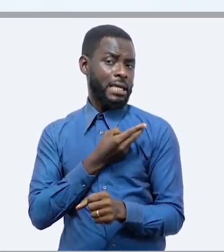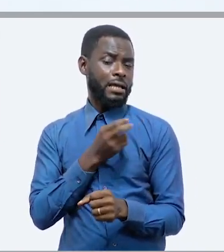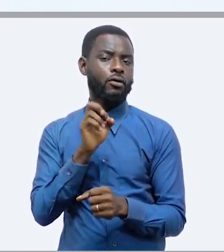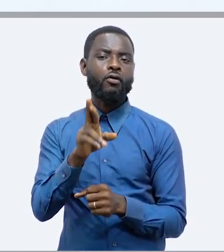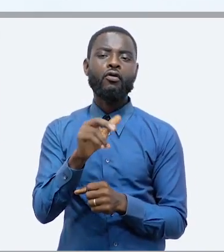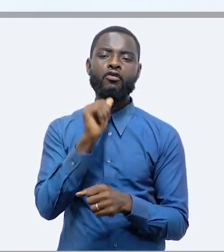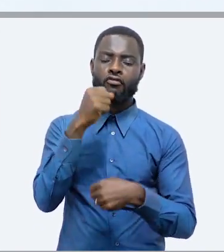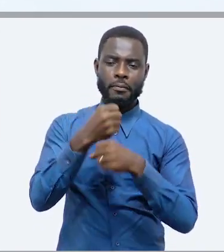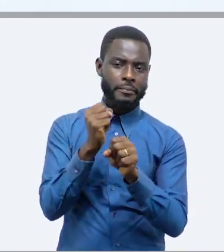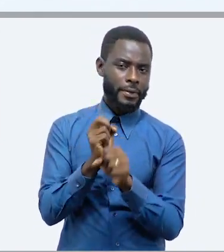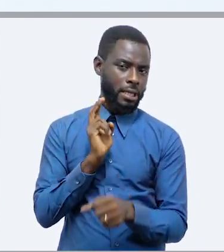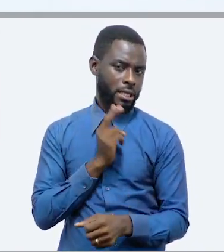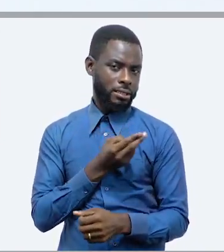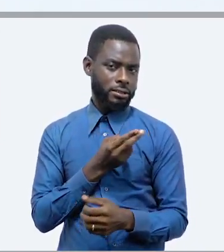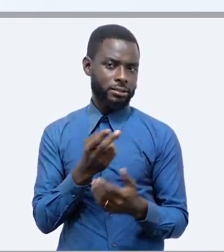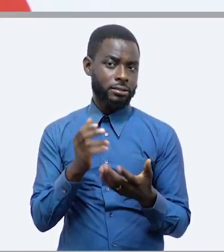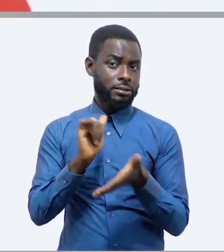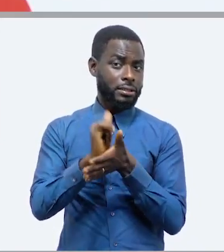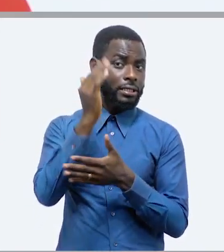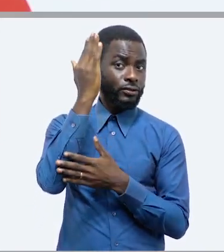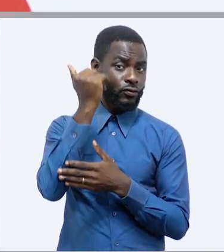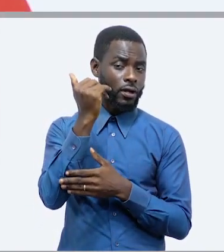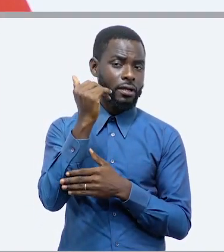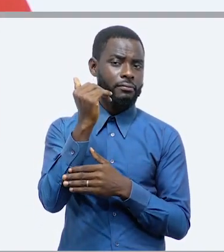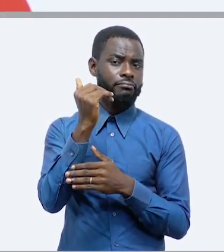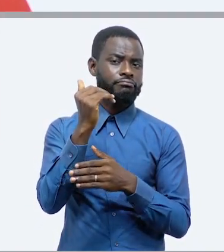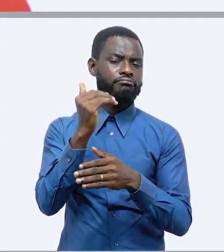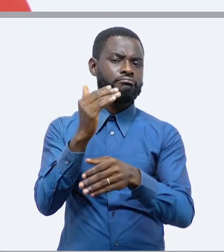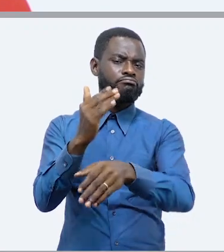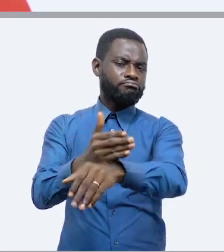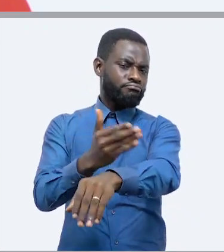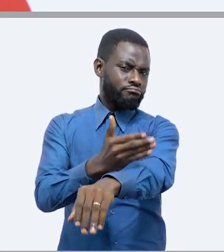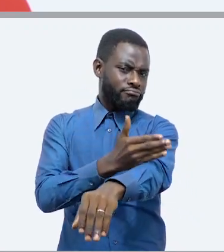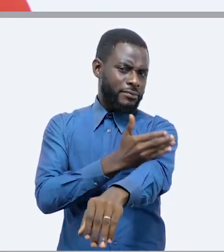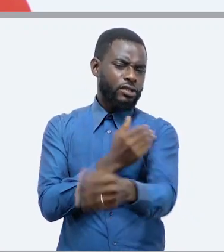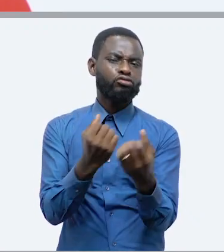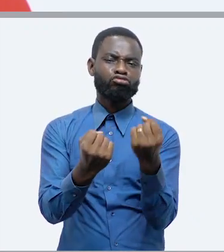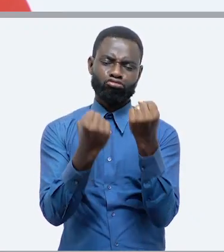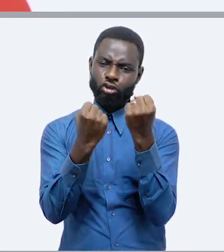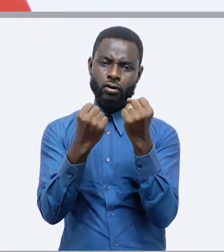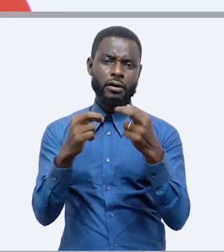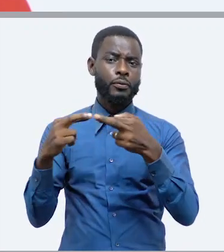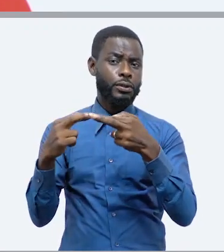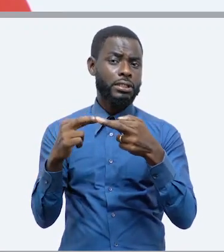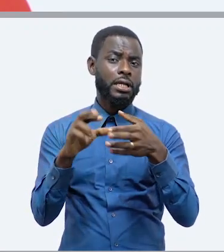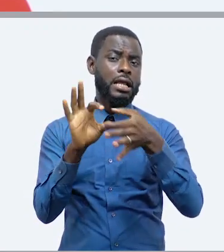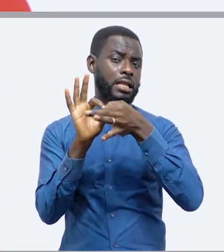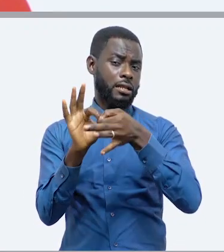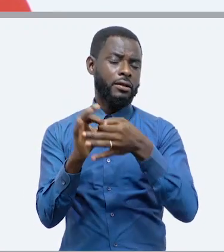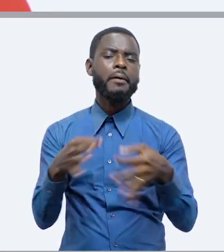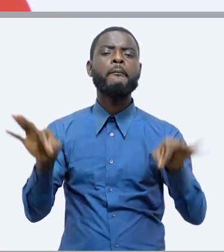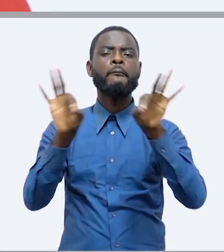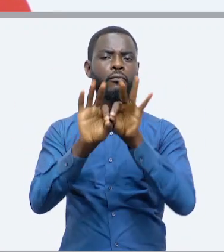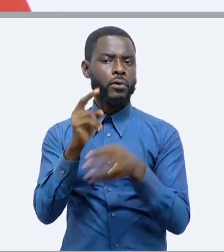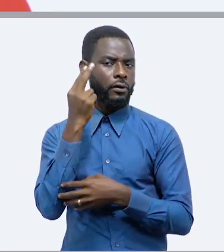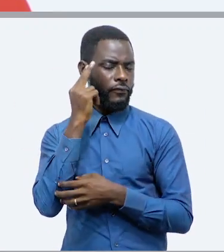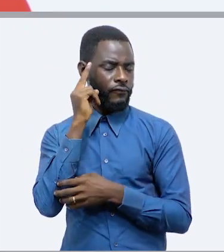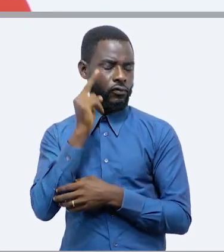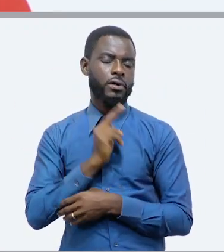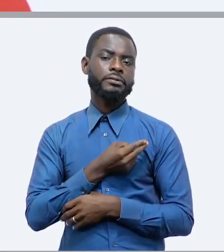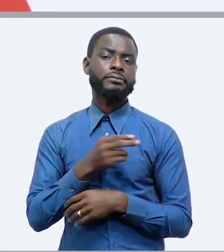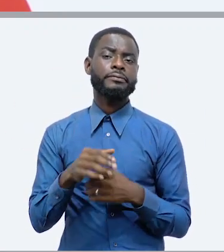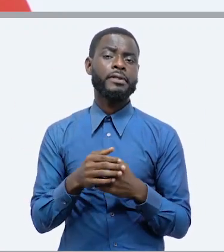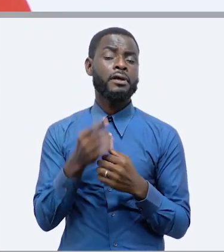Ke network shram we hiya wo jugba. Ke ha wo yintu, sho ni namu, no feno ni wantawo ake woni